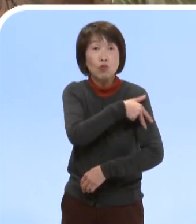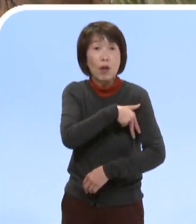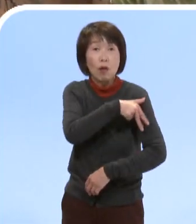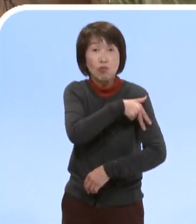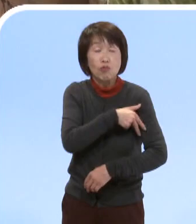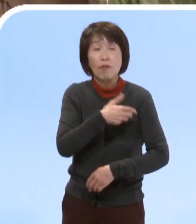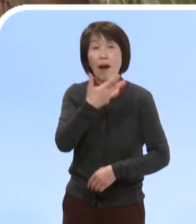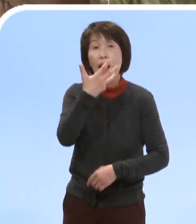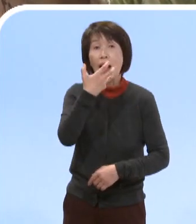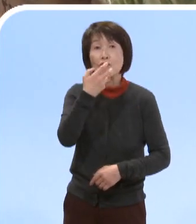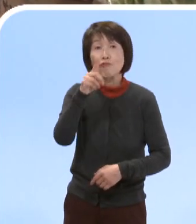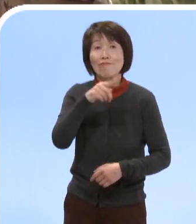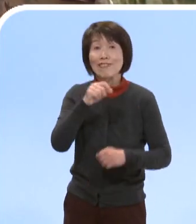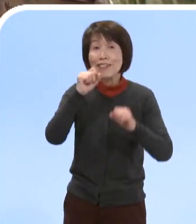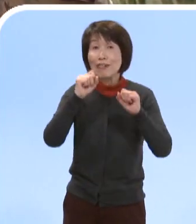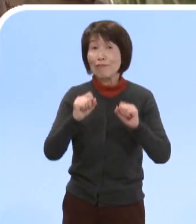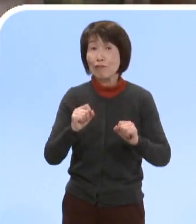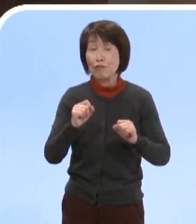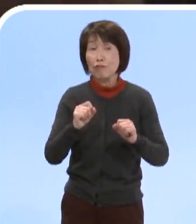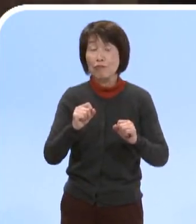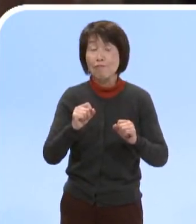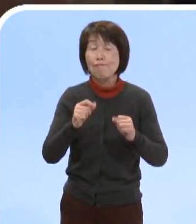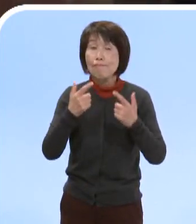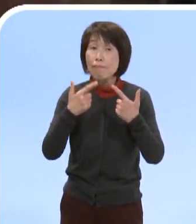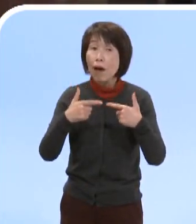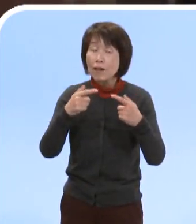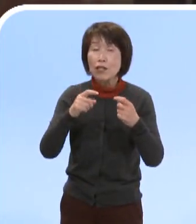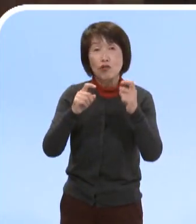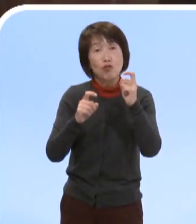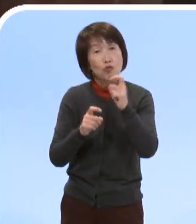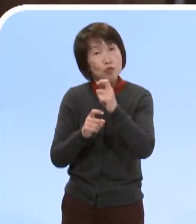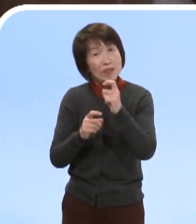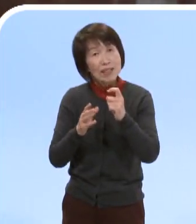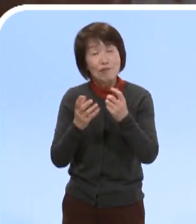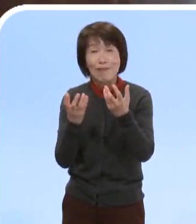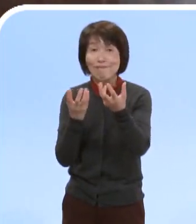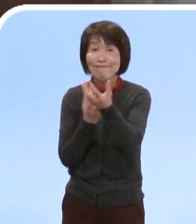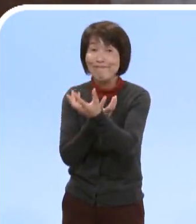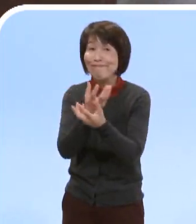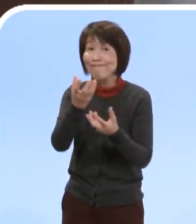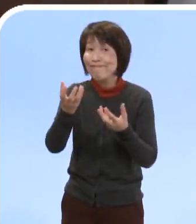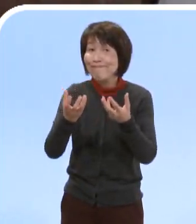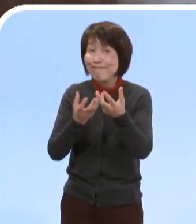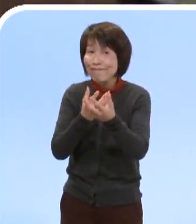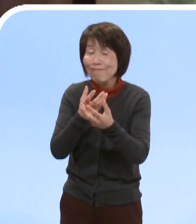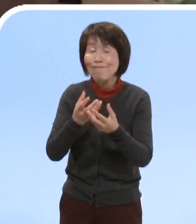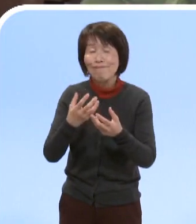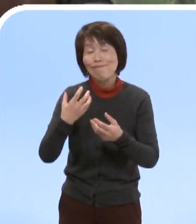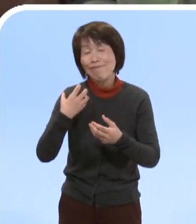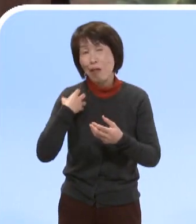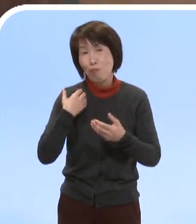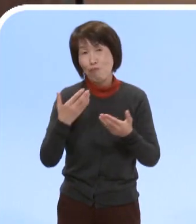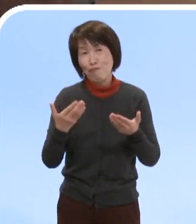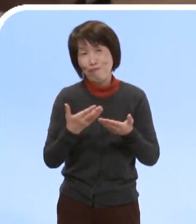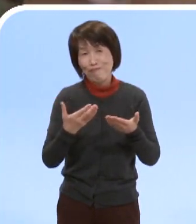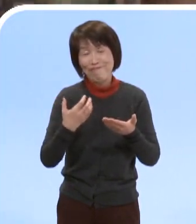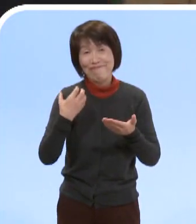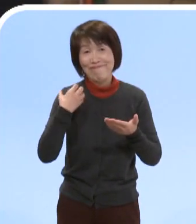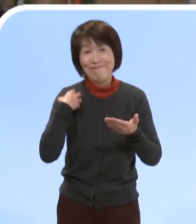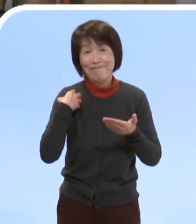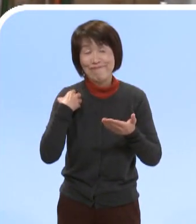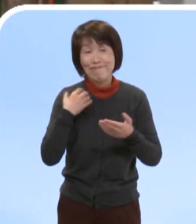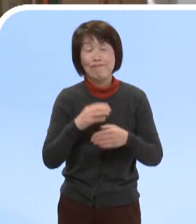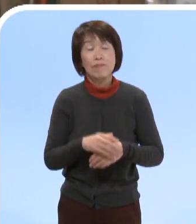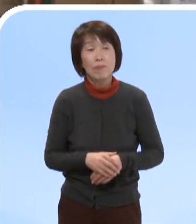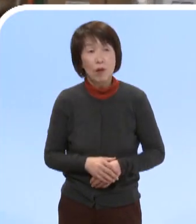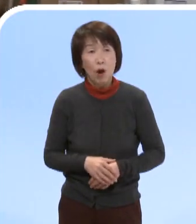スタッフが在籍していて、そのうちの10人ほどが入れ替わりで毎日の運営に当たっています。 た